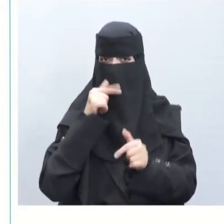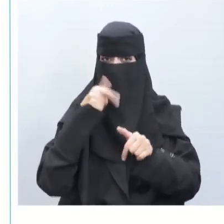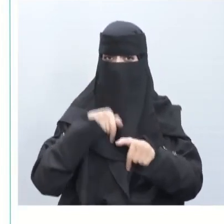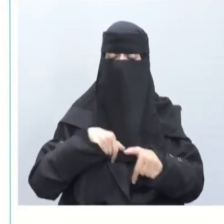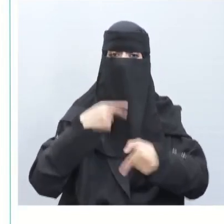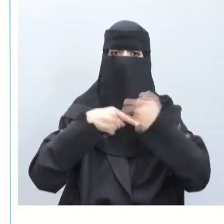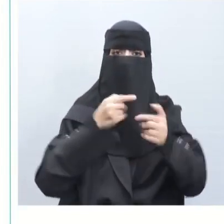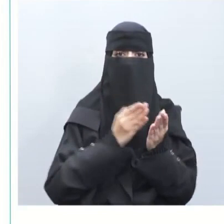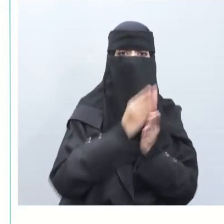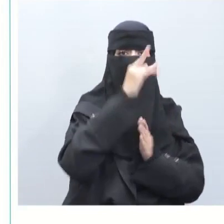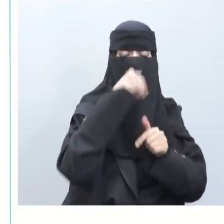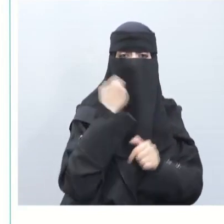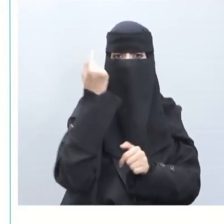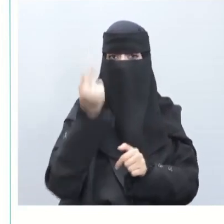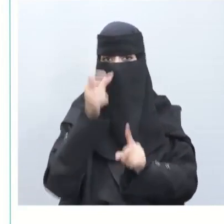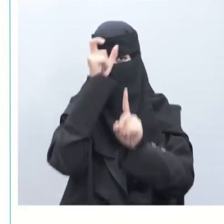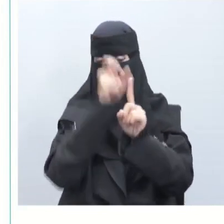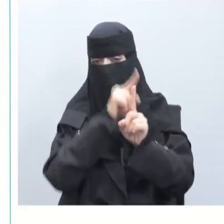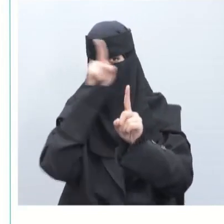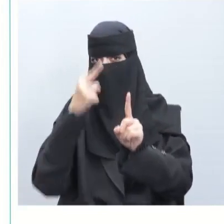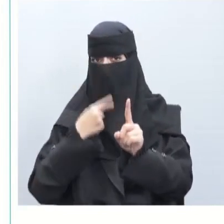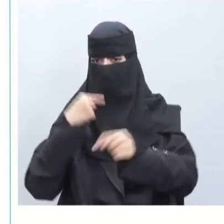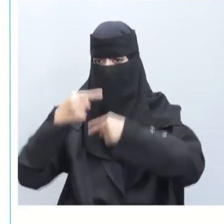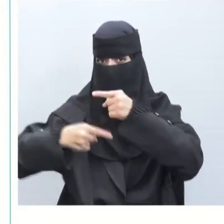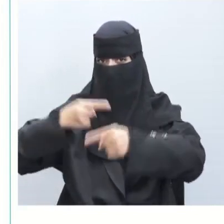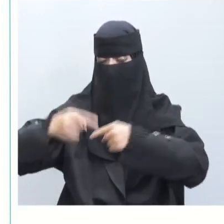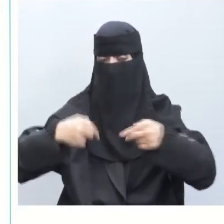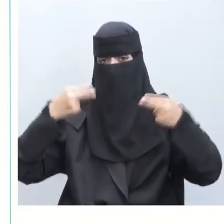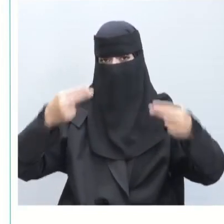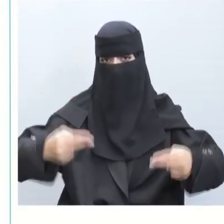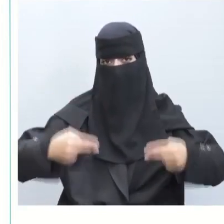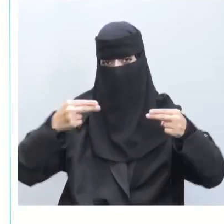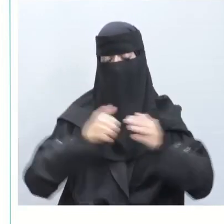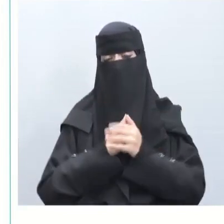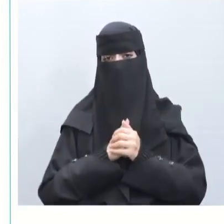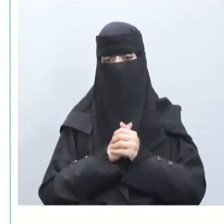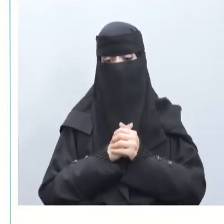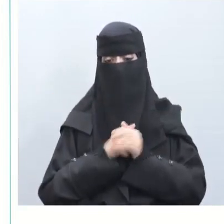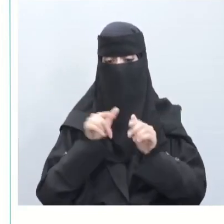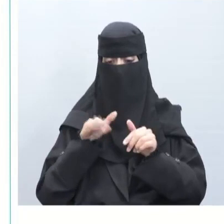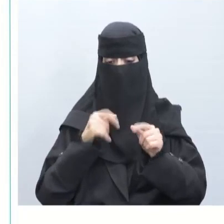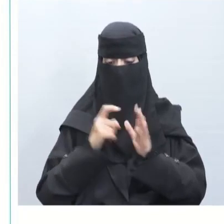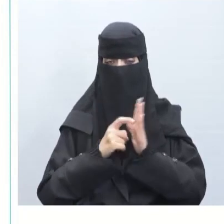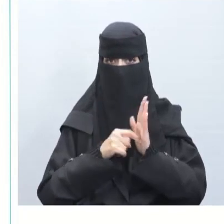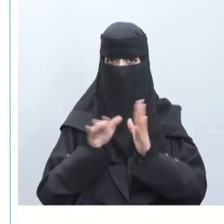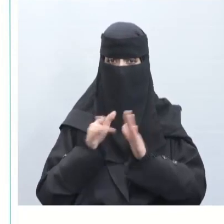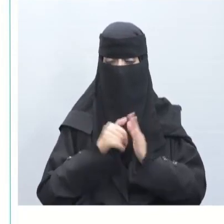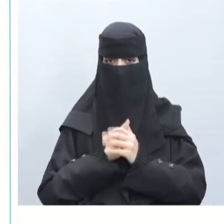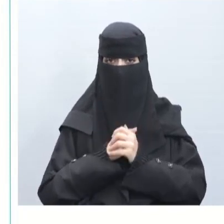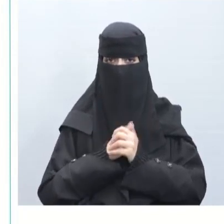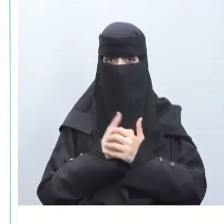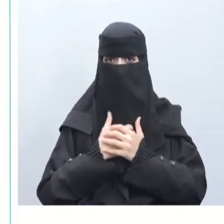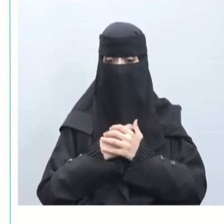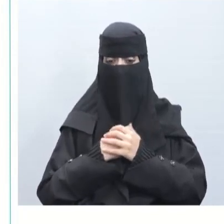مربوطه بطلب الجمهور ورغبتهم و اكيد ايضا مربوطه في القوانين المنظمه